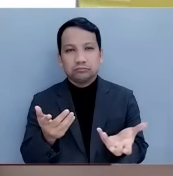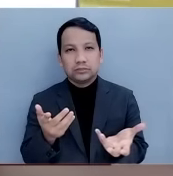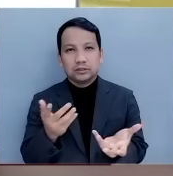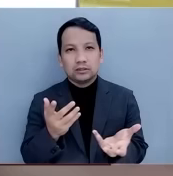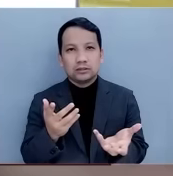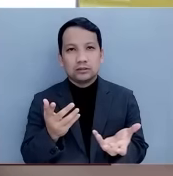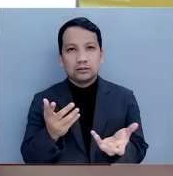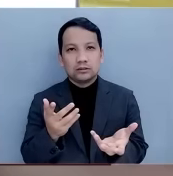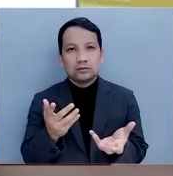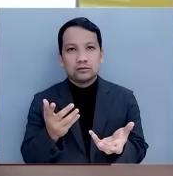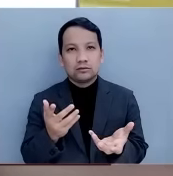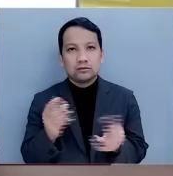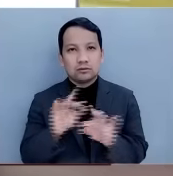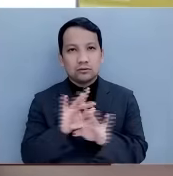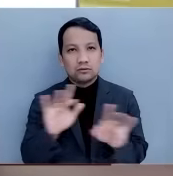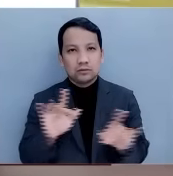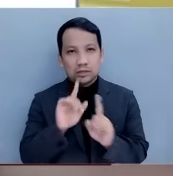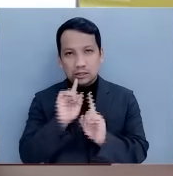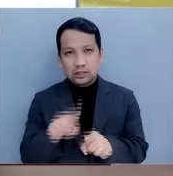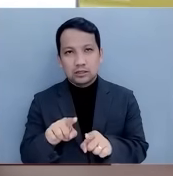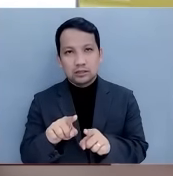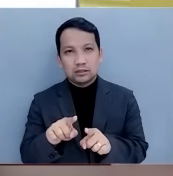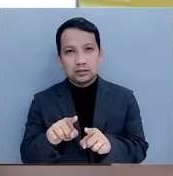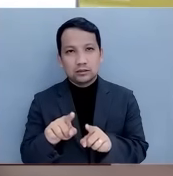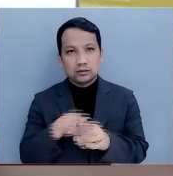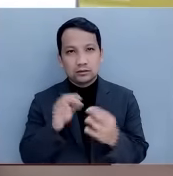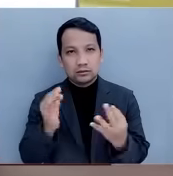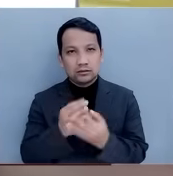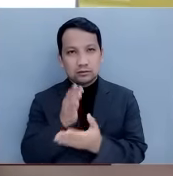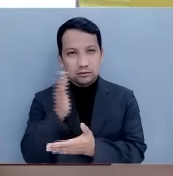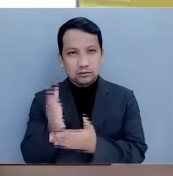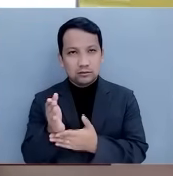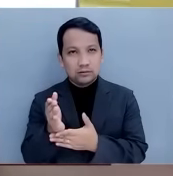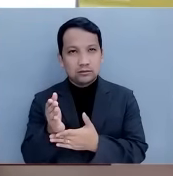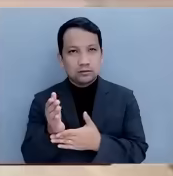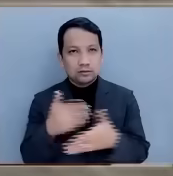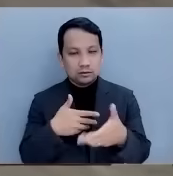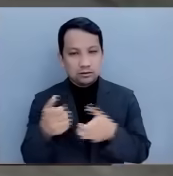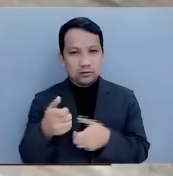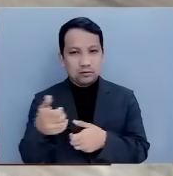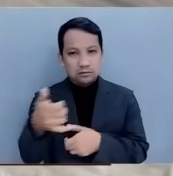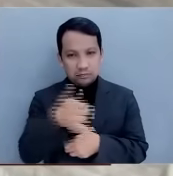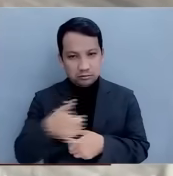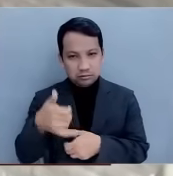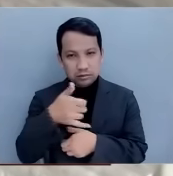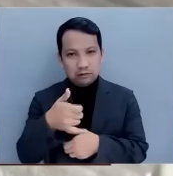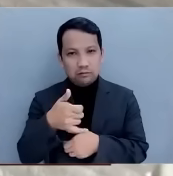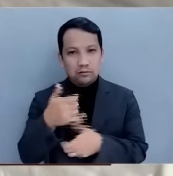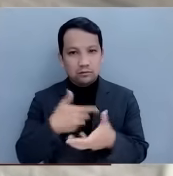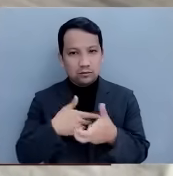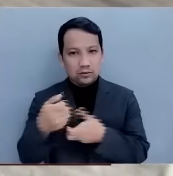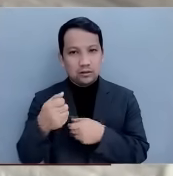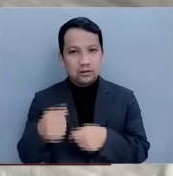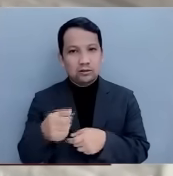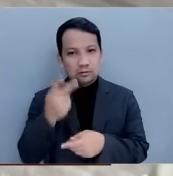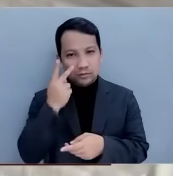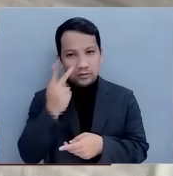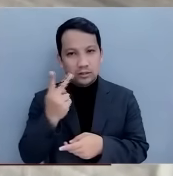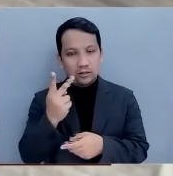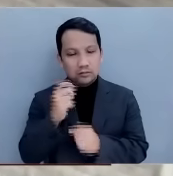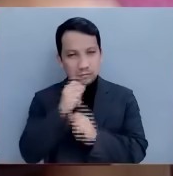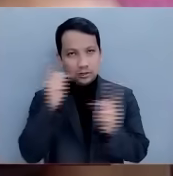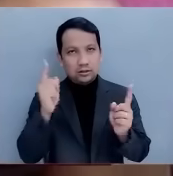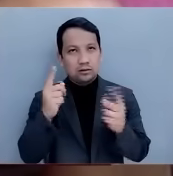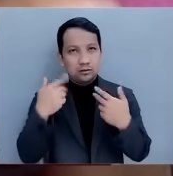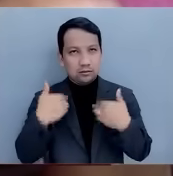walang sumagot sa mga kaibigan niya hanggang nag-pass out na siya dun sa inuman. Nang muling magkamalay, nakita